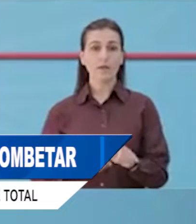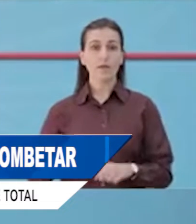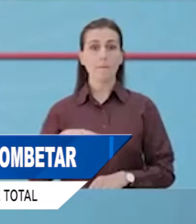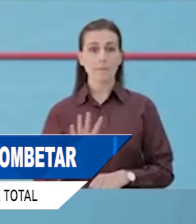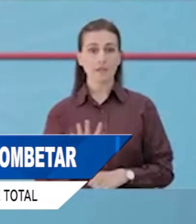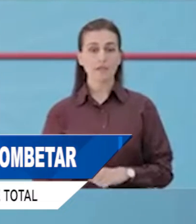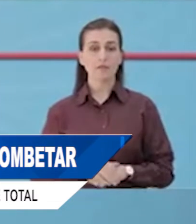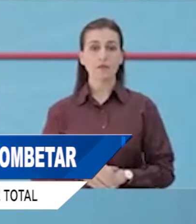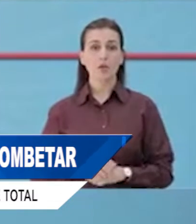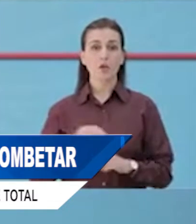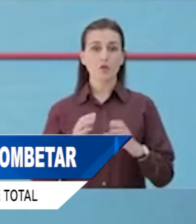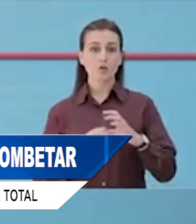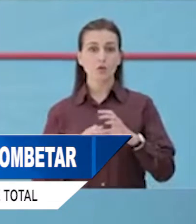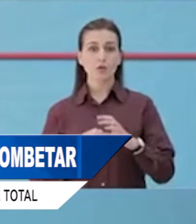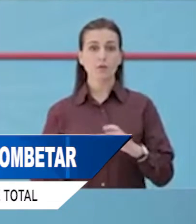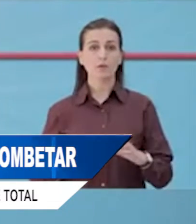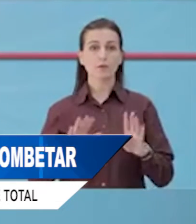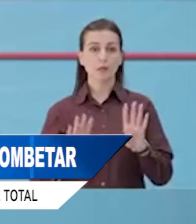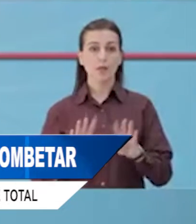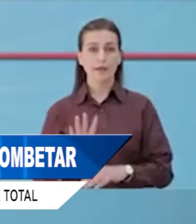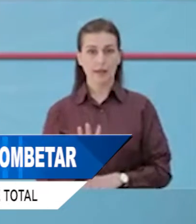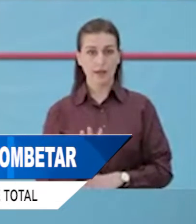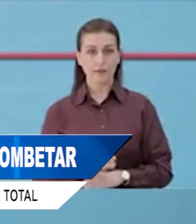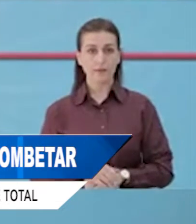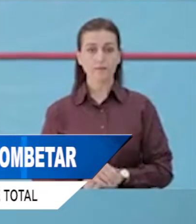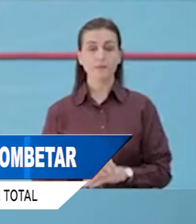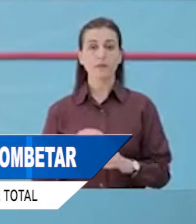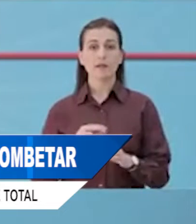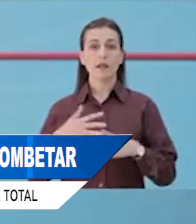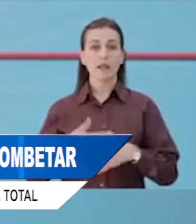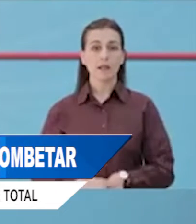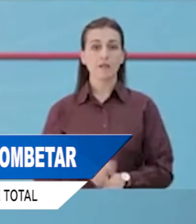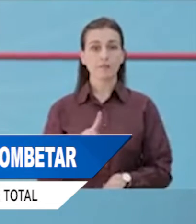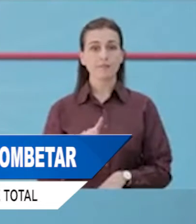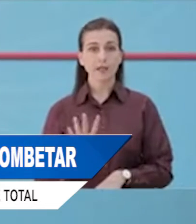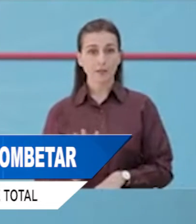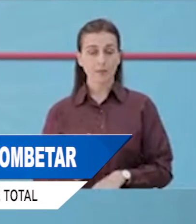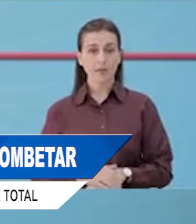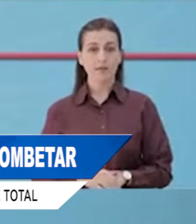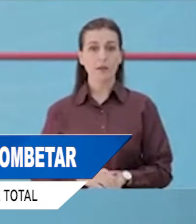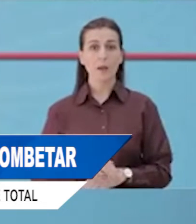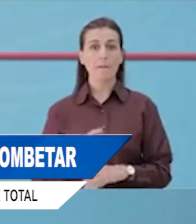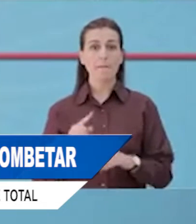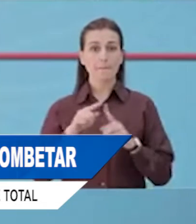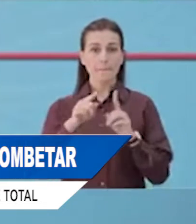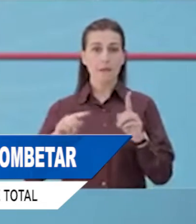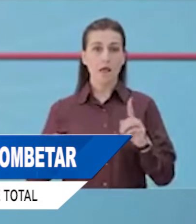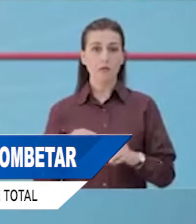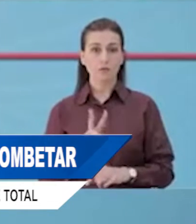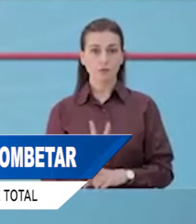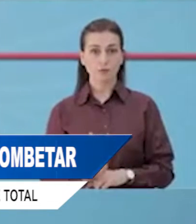5 raste, Shkodër 94 raste, Lezhë 14 raste, Berat